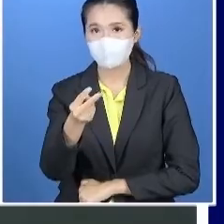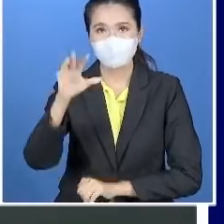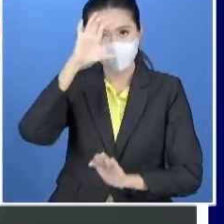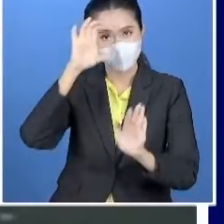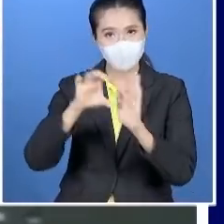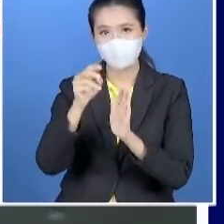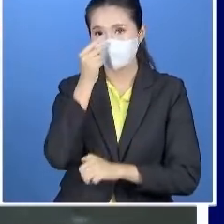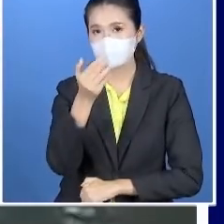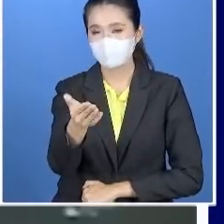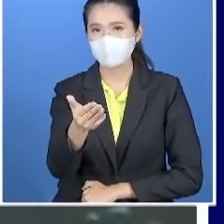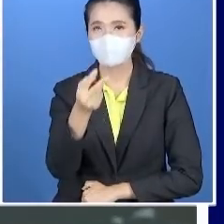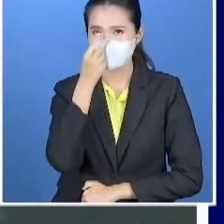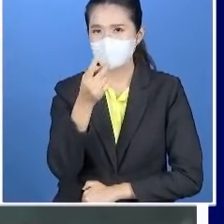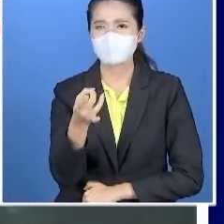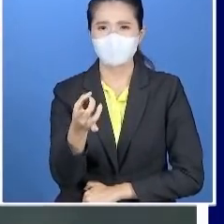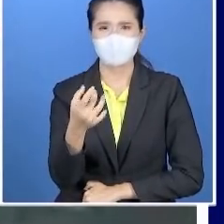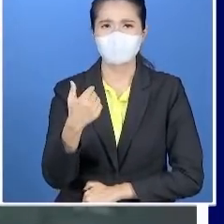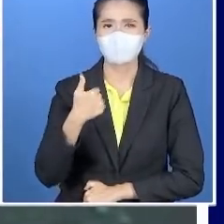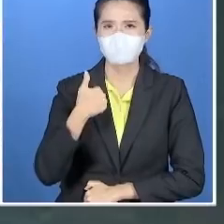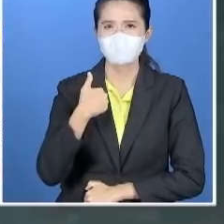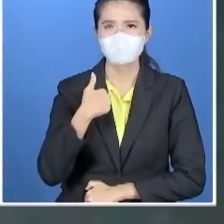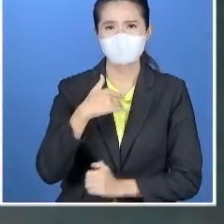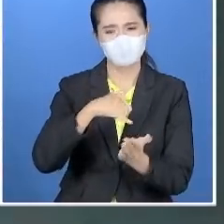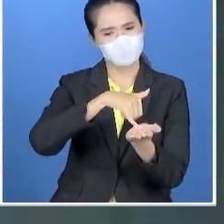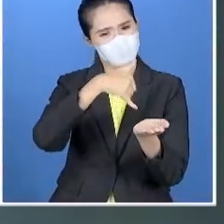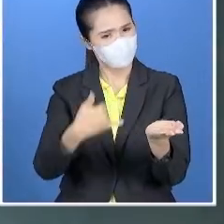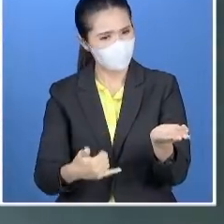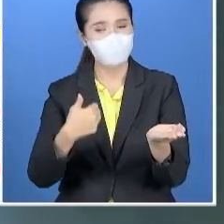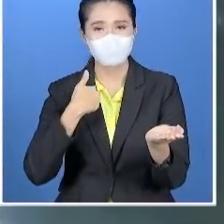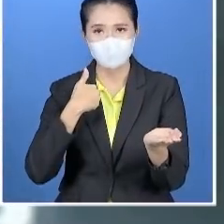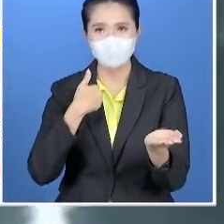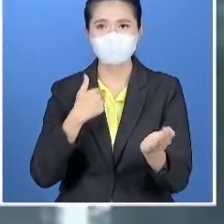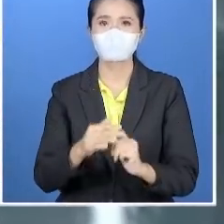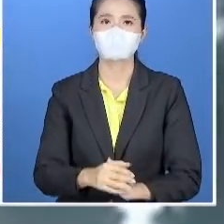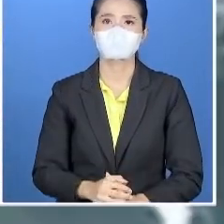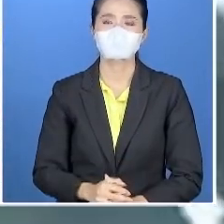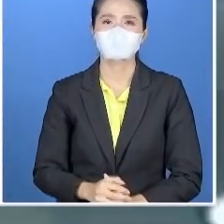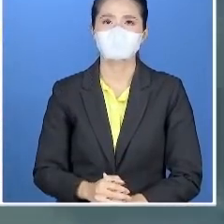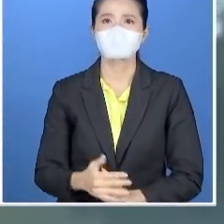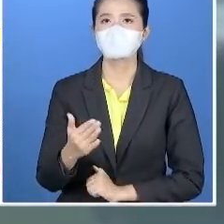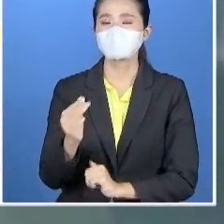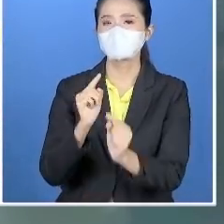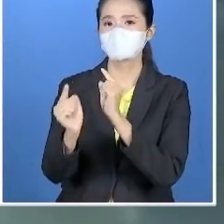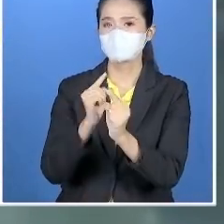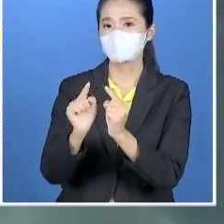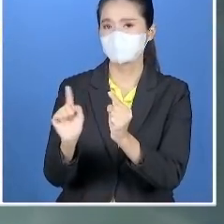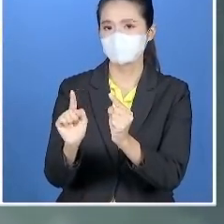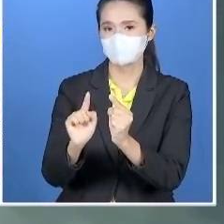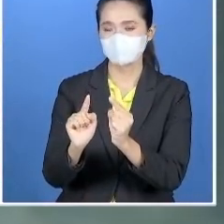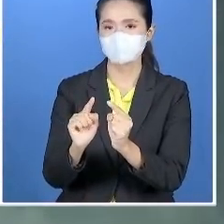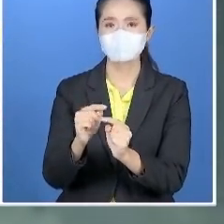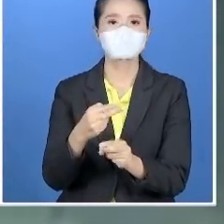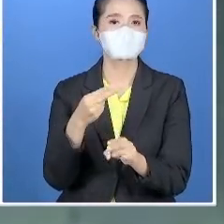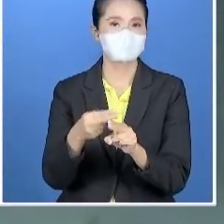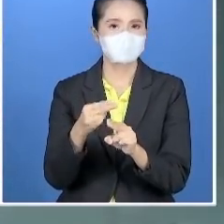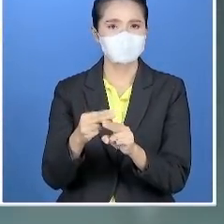ะแบบนี้เห็นอะไรบ้างมีการตกจากเรือจริงหรือไม่เราไปคุยกับทางด้านของคุณชัยนัน